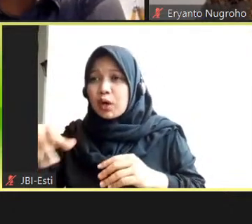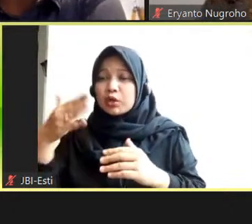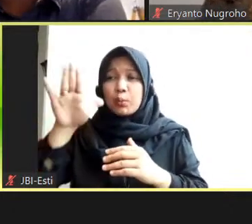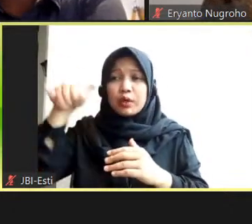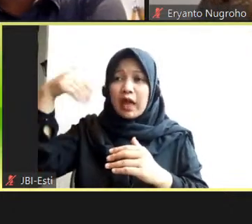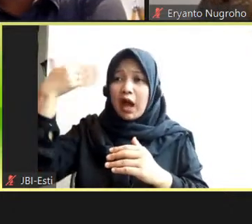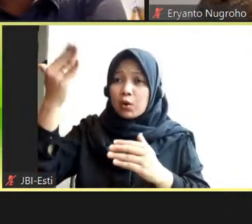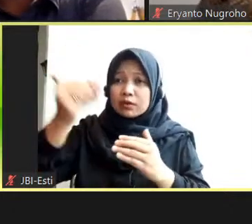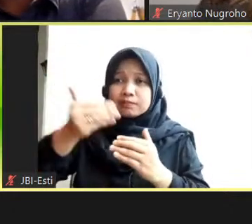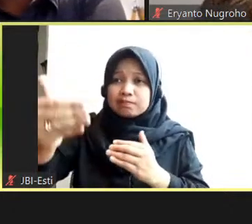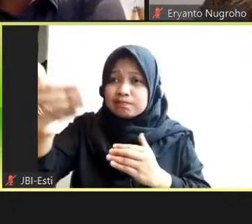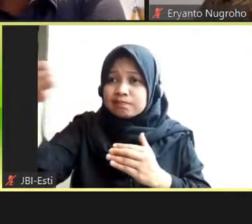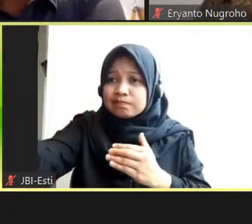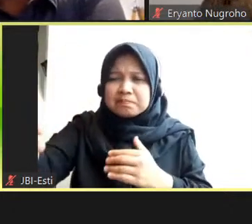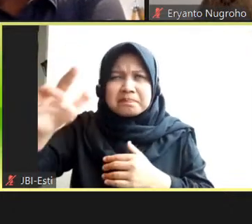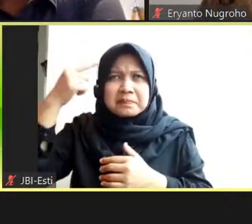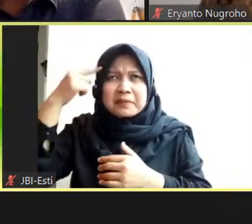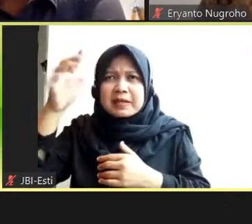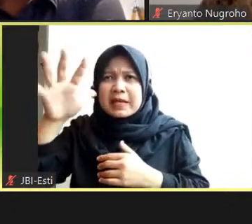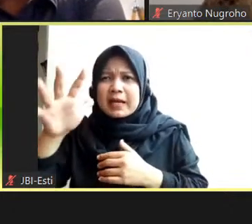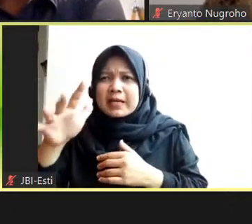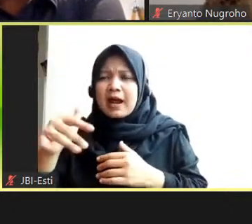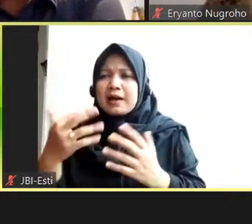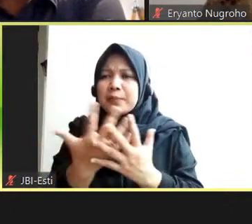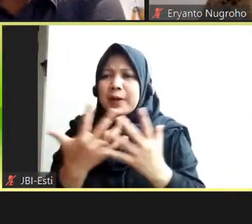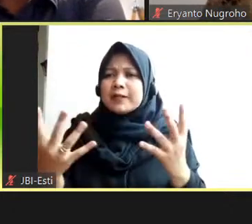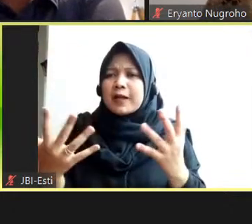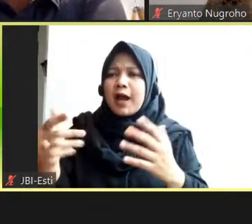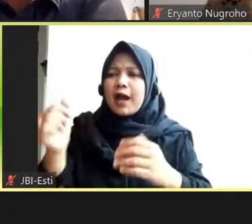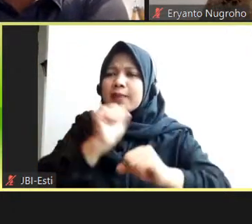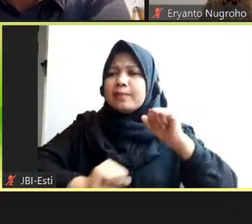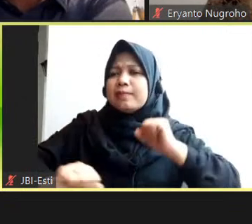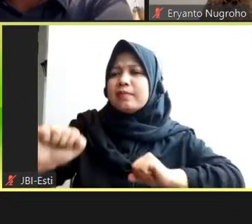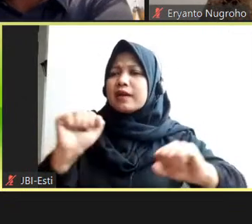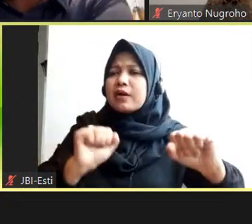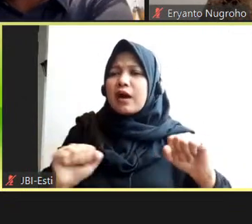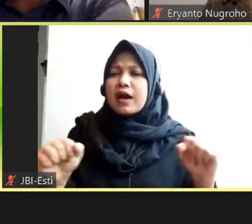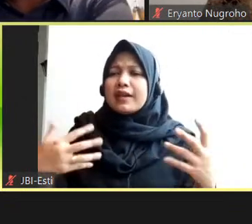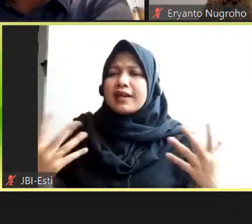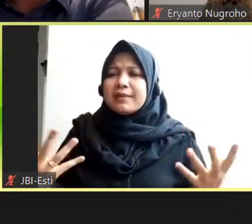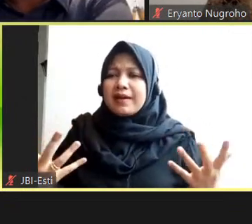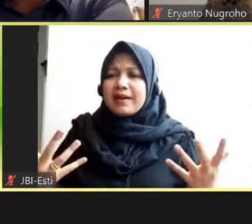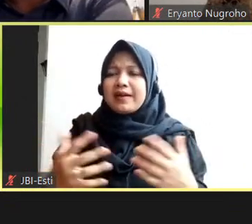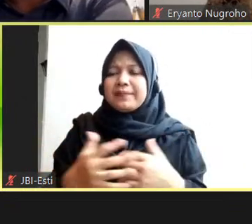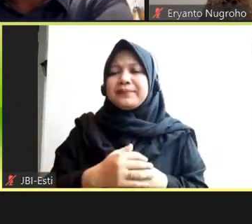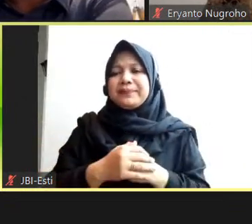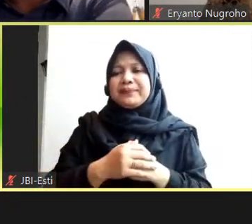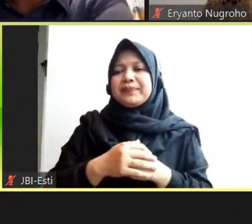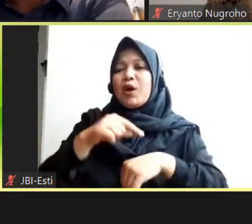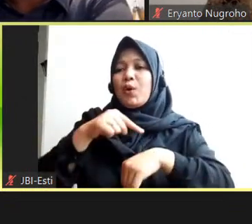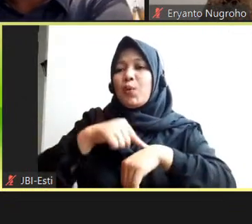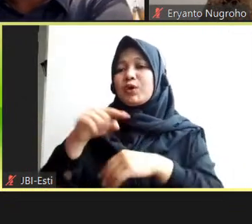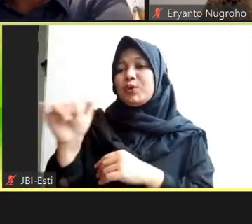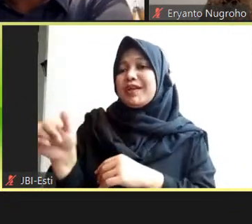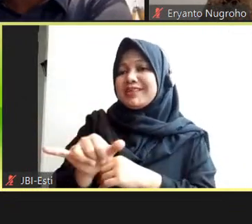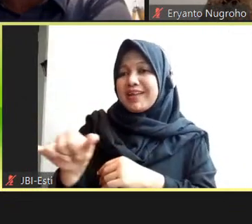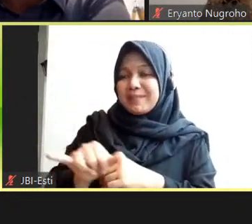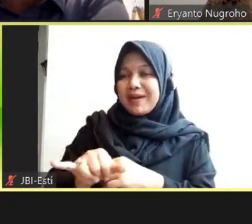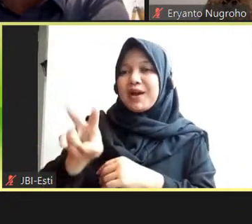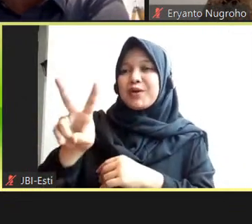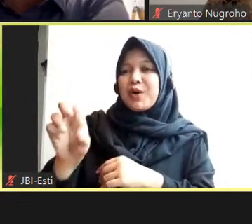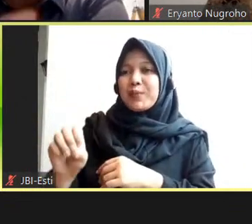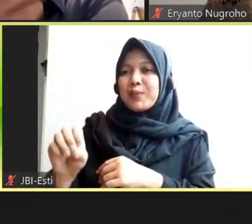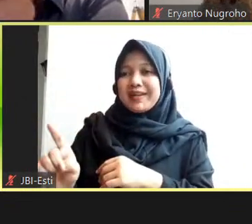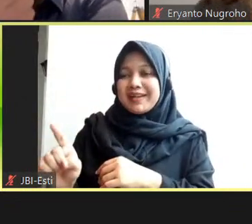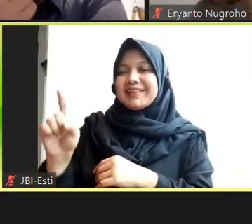Dan apa yang mungkin terjadi dan mempengaruhi ruang gerak masyarakat sipil kita. Waktunya juga sama, 20 menit, saya serahkan kepada Bang